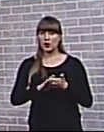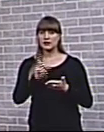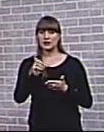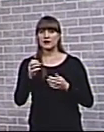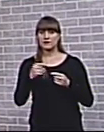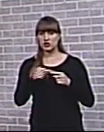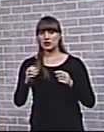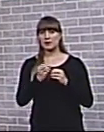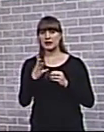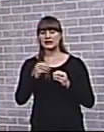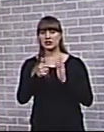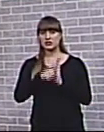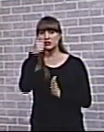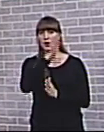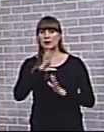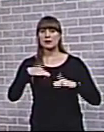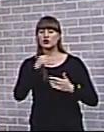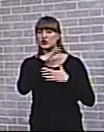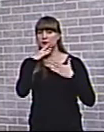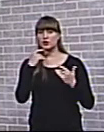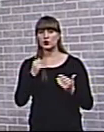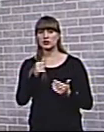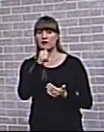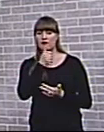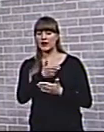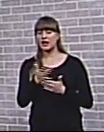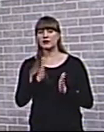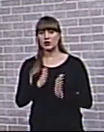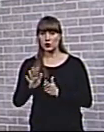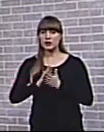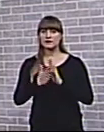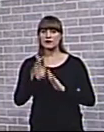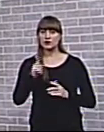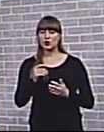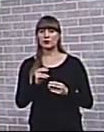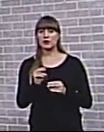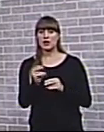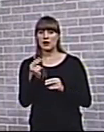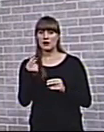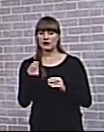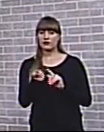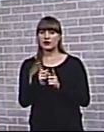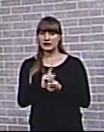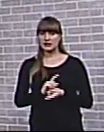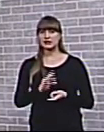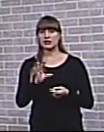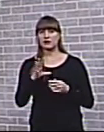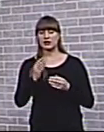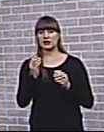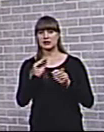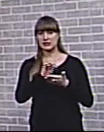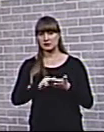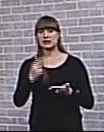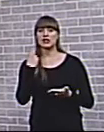2015-2016 годов было предложено множество вариантов регулирования ситуации, в том числе рефинансирование с честным списанием долга. Также